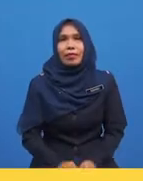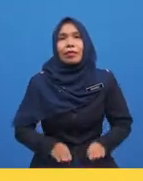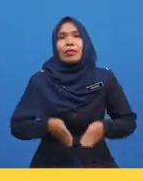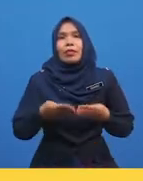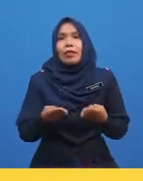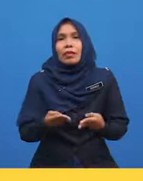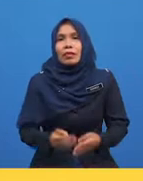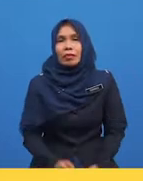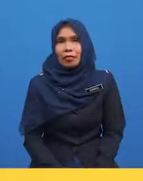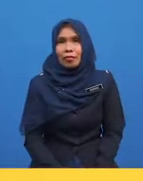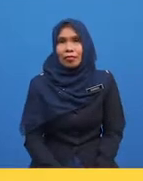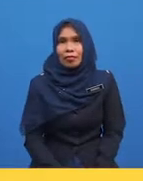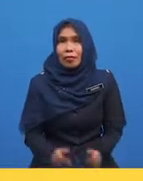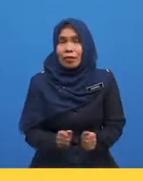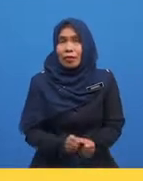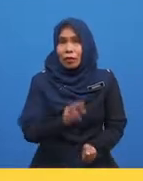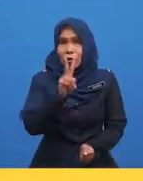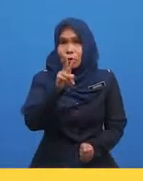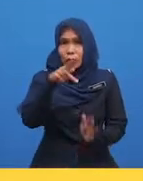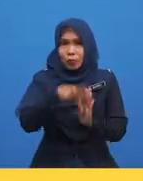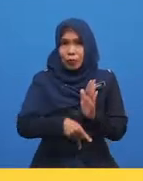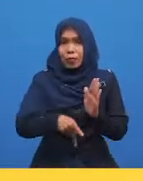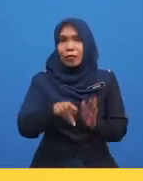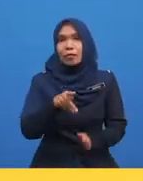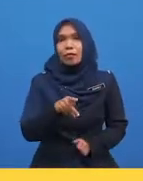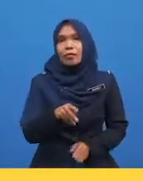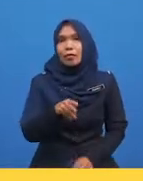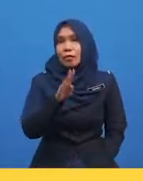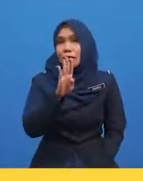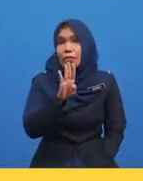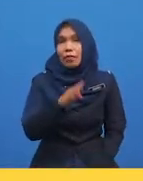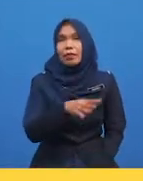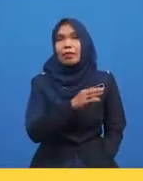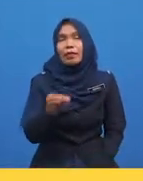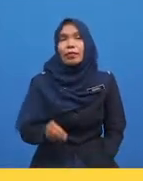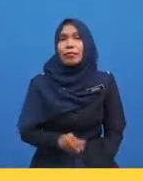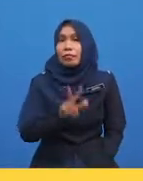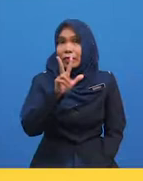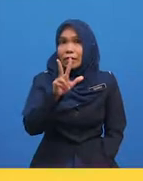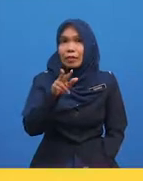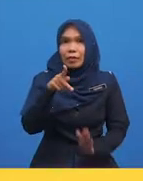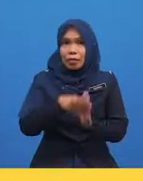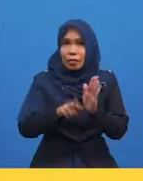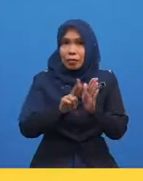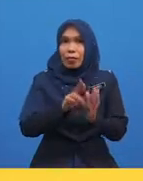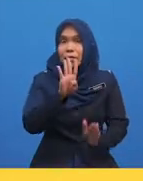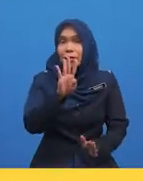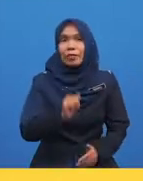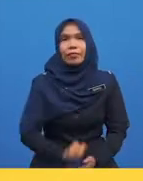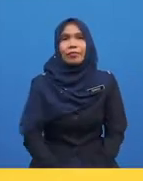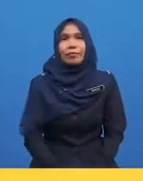Bagaimana pula dengan 2/4 dan 3/4? Adakah pecahan